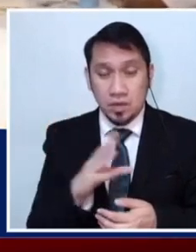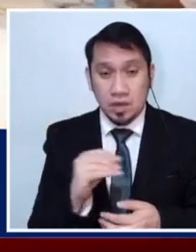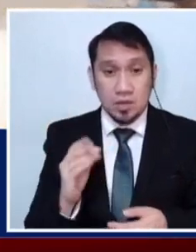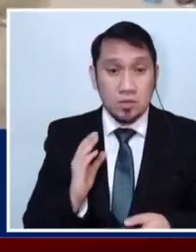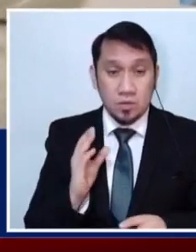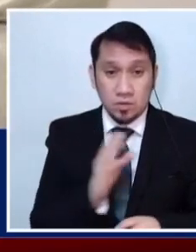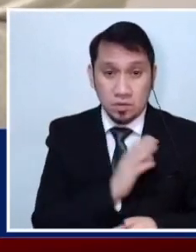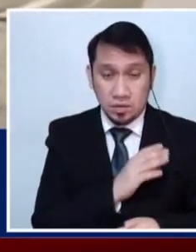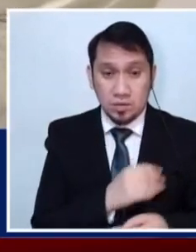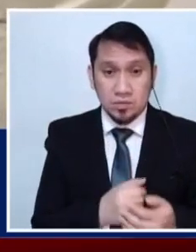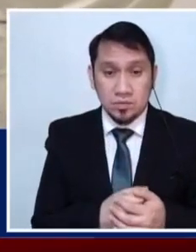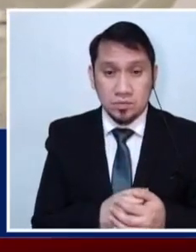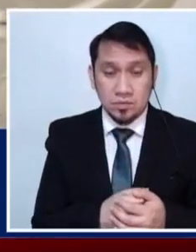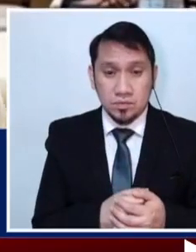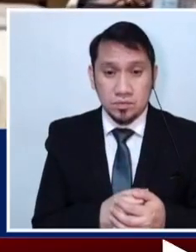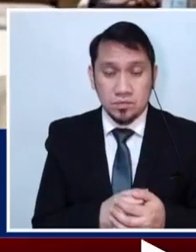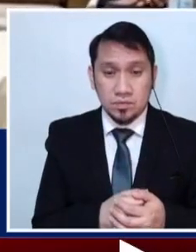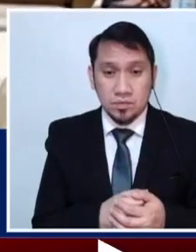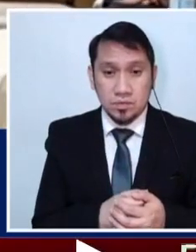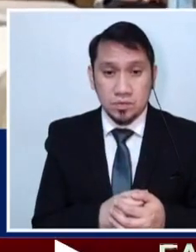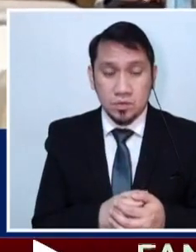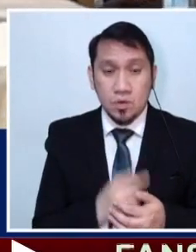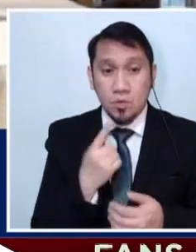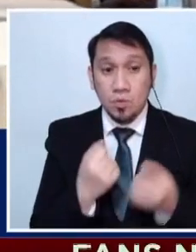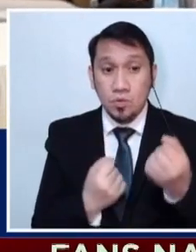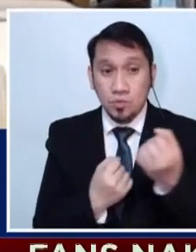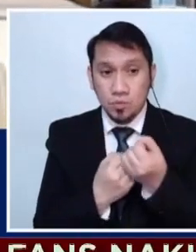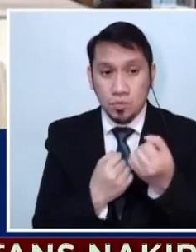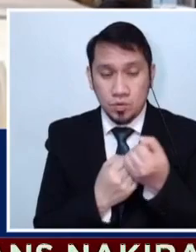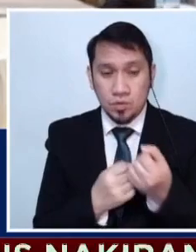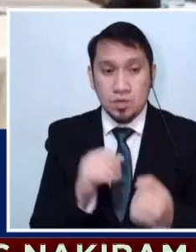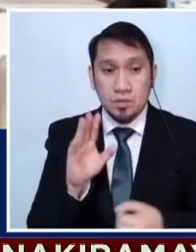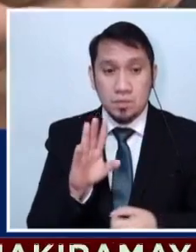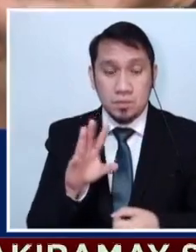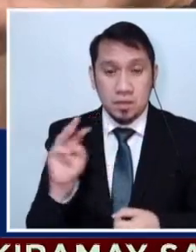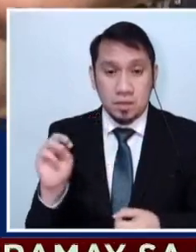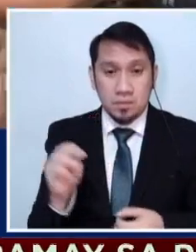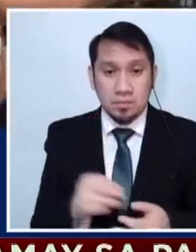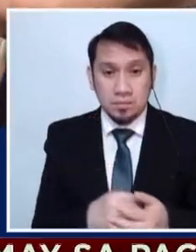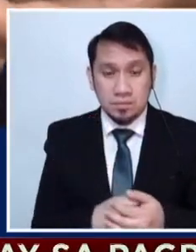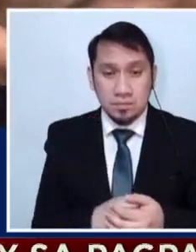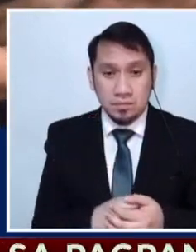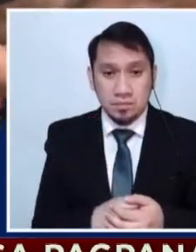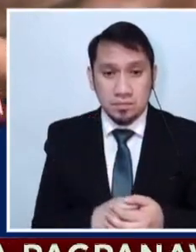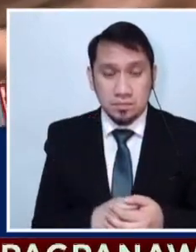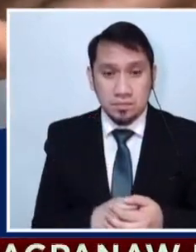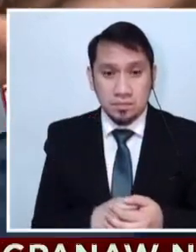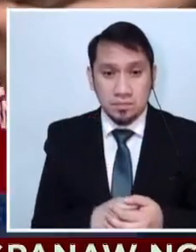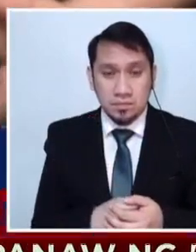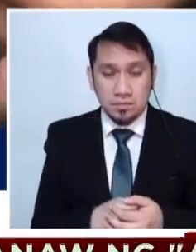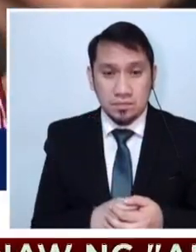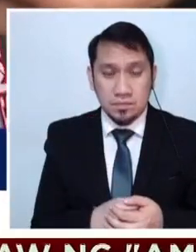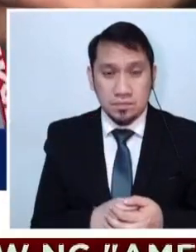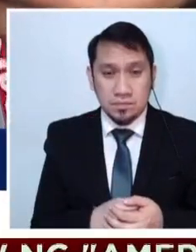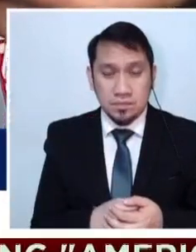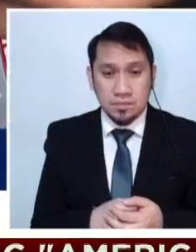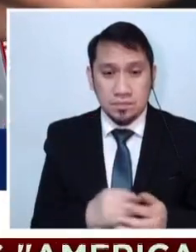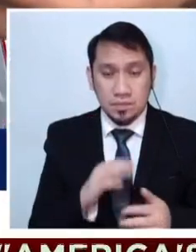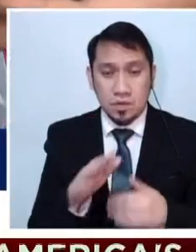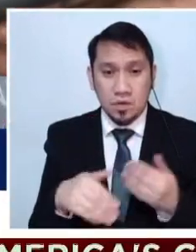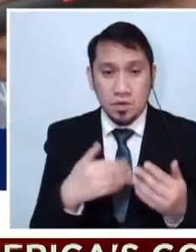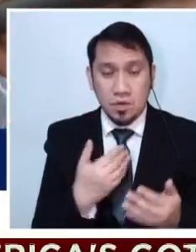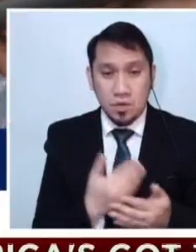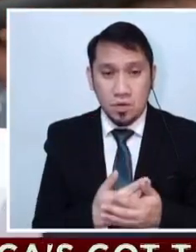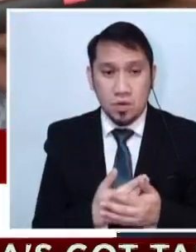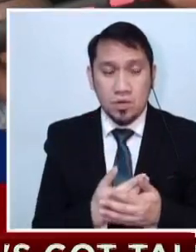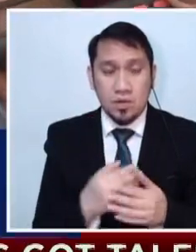probinsya ang magdadala umano sa tambalang Marcos Duterte. Six. All Negros has